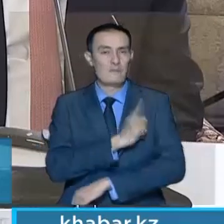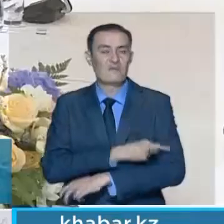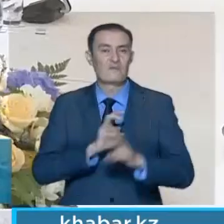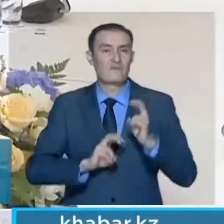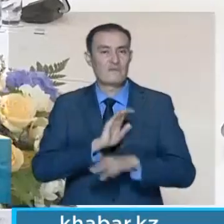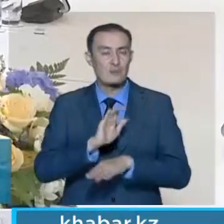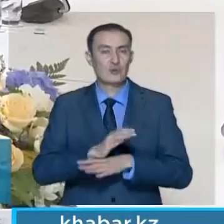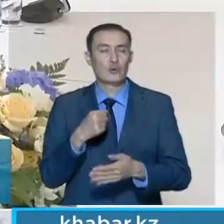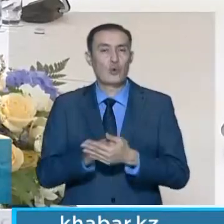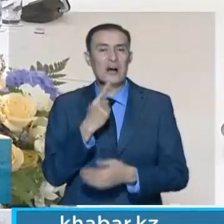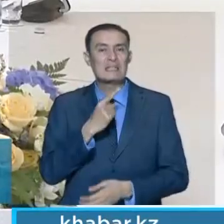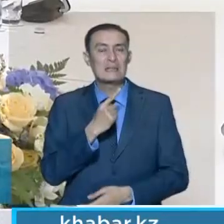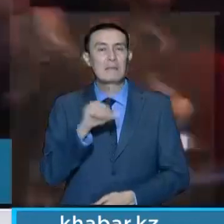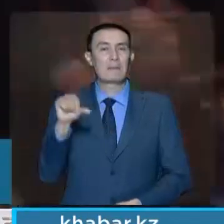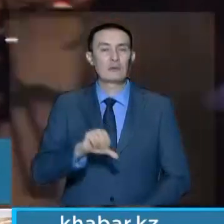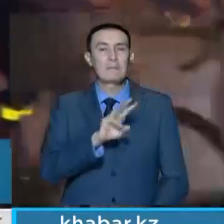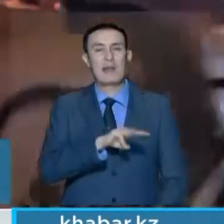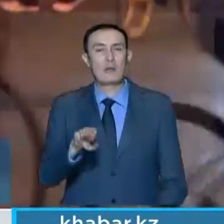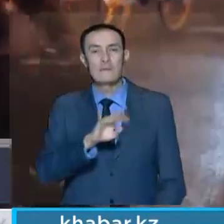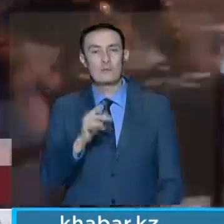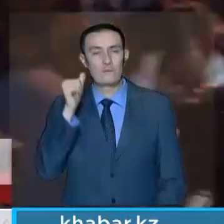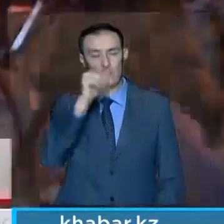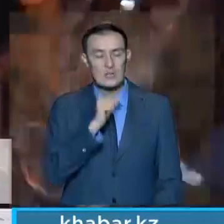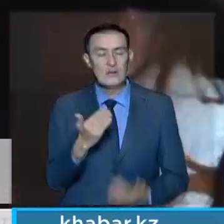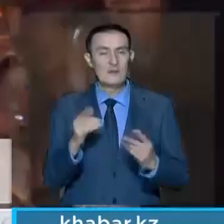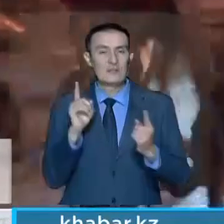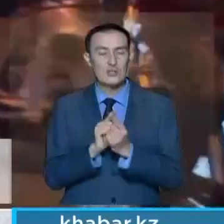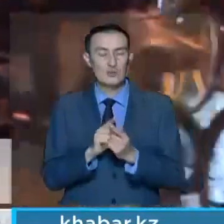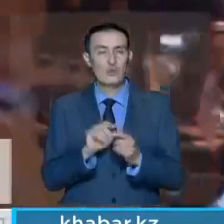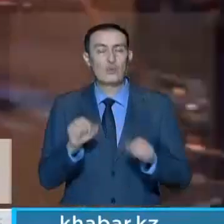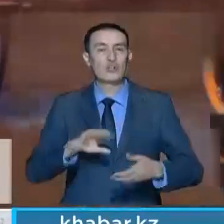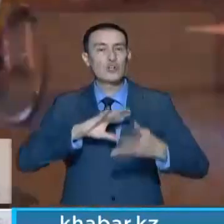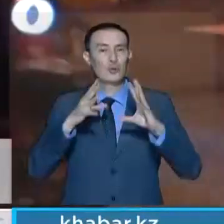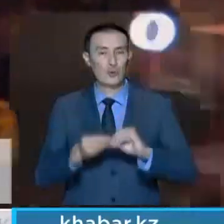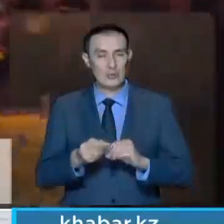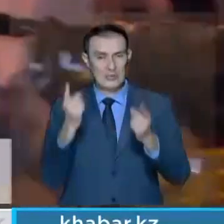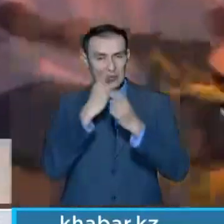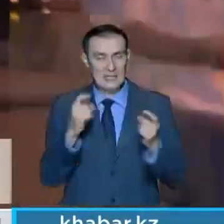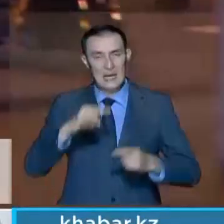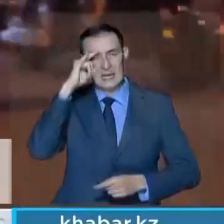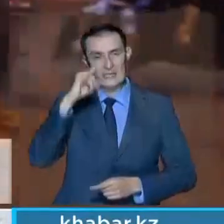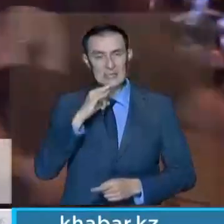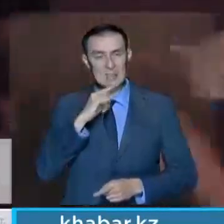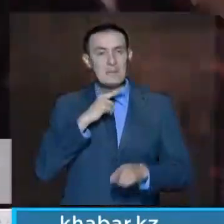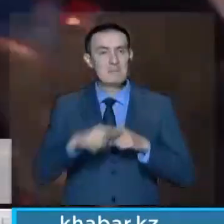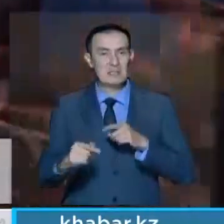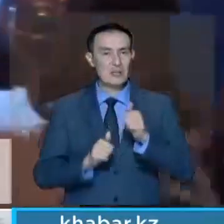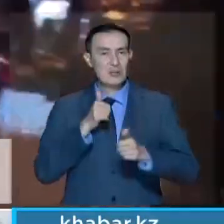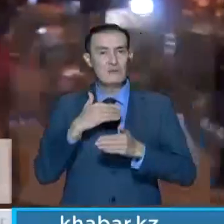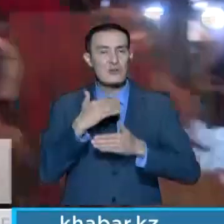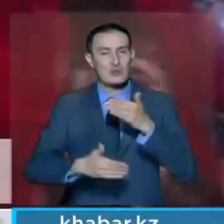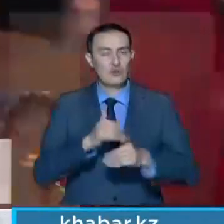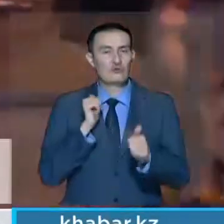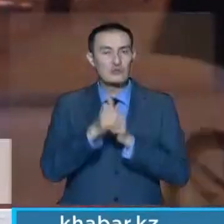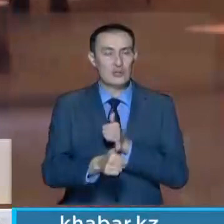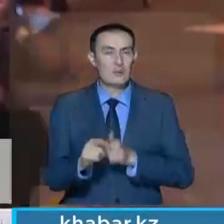производство до 1,5 миллионов тонн в год. По сегодняшним встречам можно сделать один большой вывод. Казахстан семимильными шагами идет к цели, чтобы